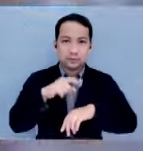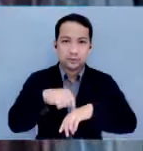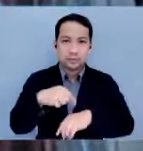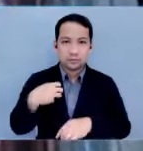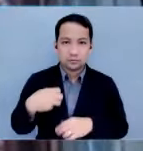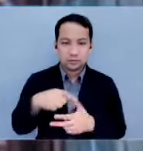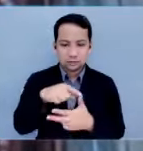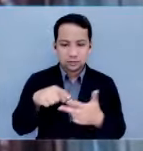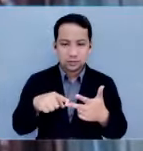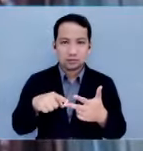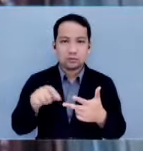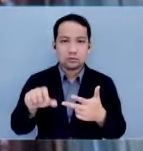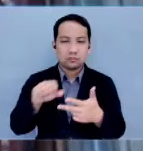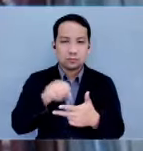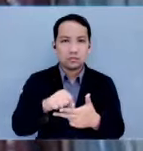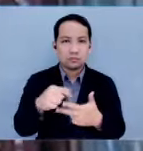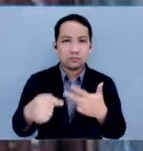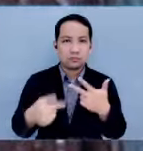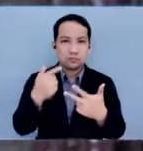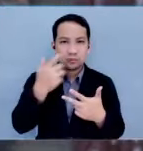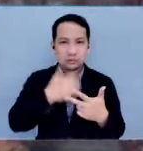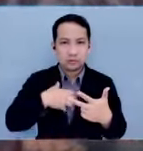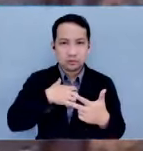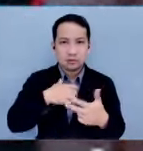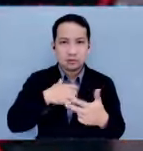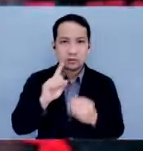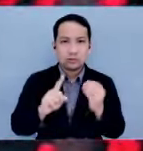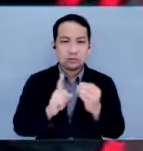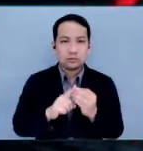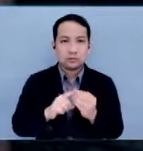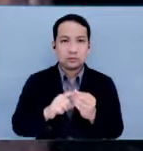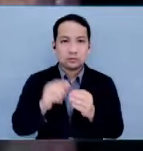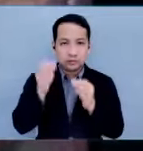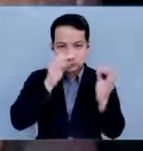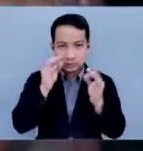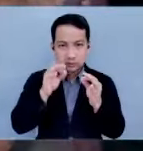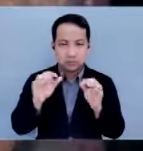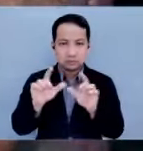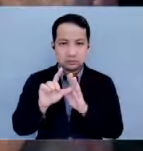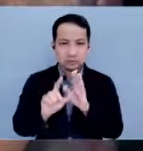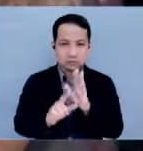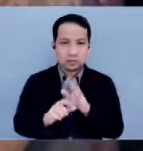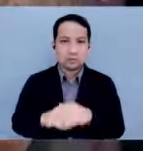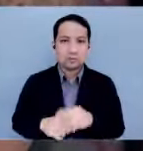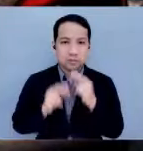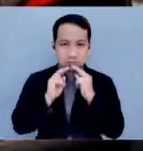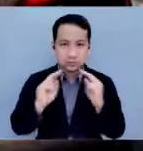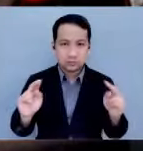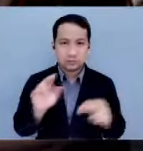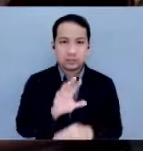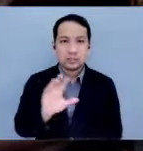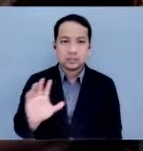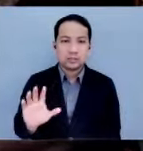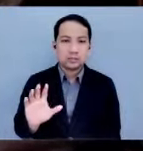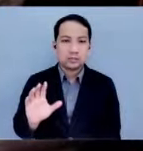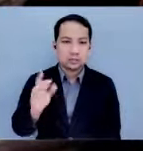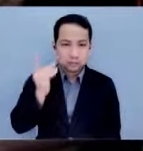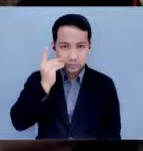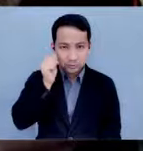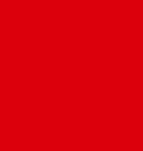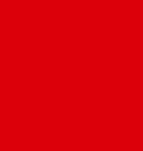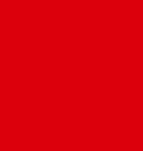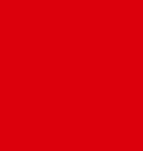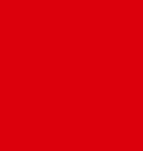suspect. Maharap sila sa reklamong paglabag sa Comprehensive Dangerous Drugs Act. Nagbabalita mula sa frontline, Dave Abuel,